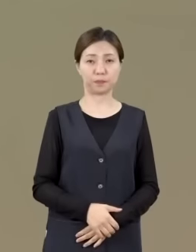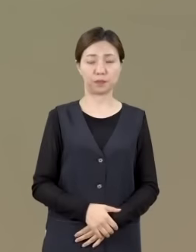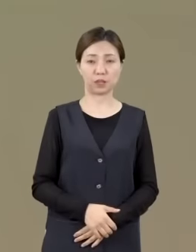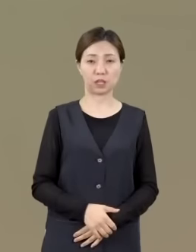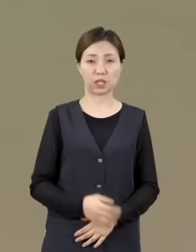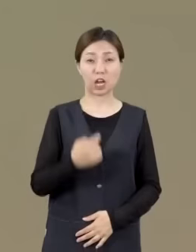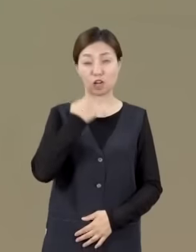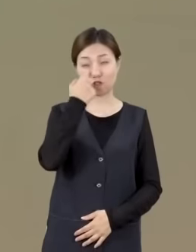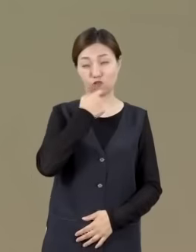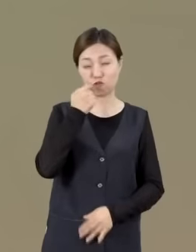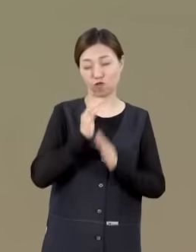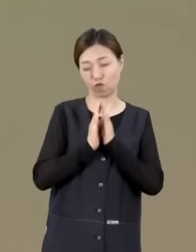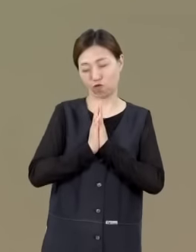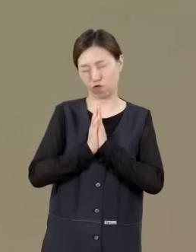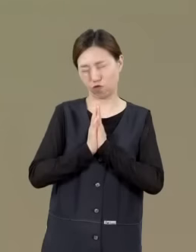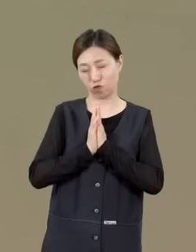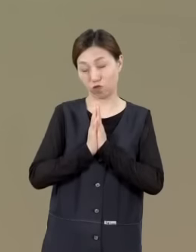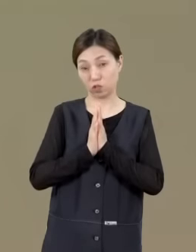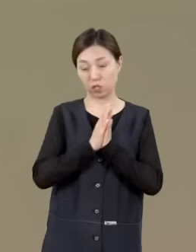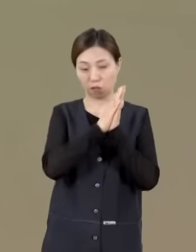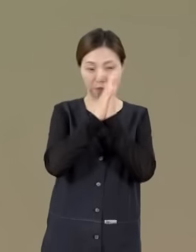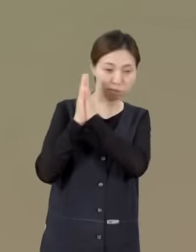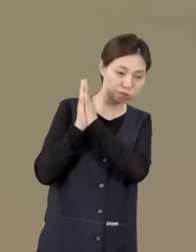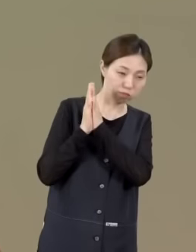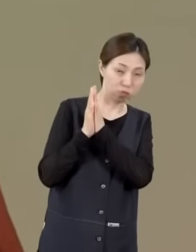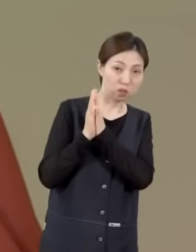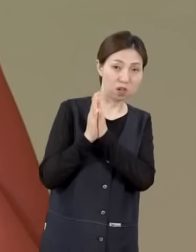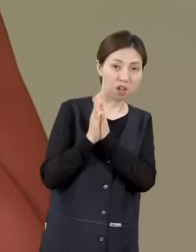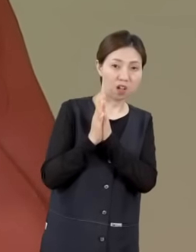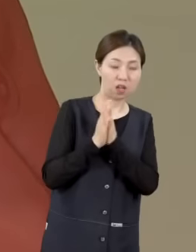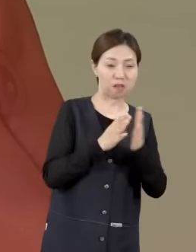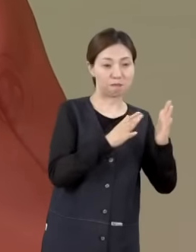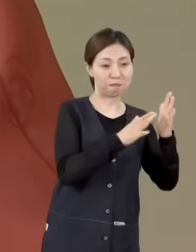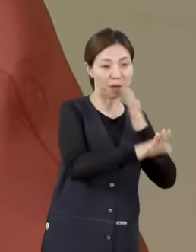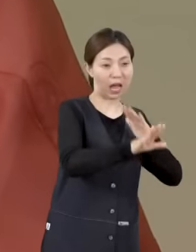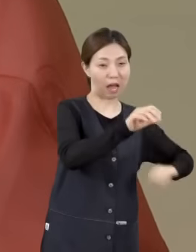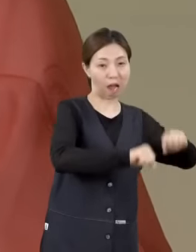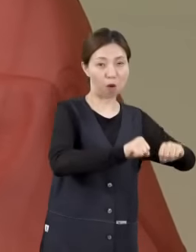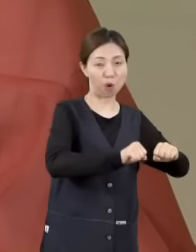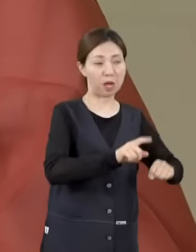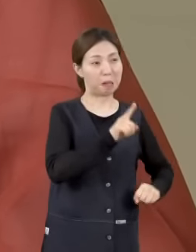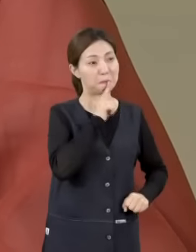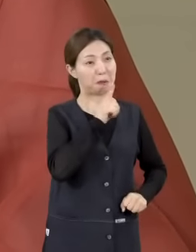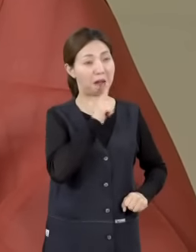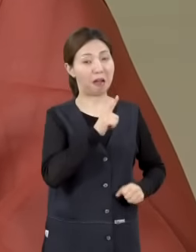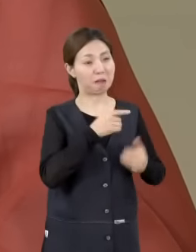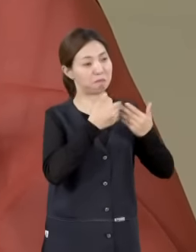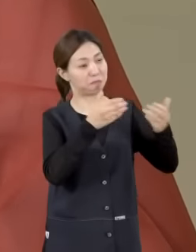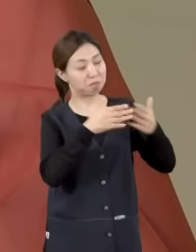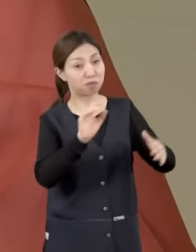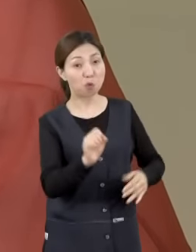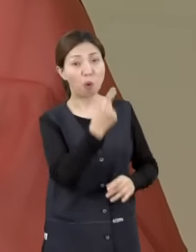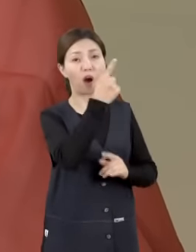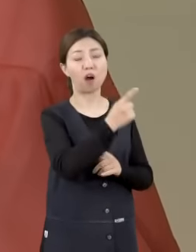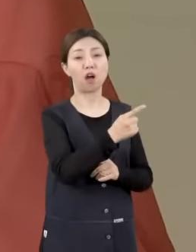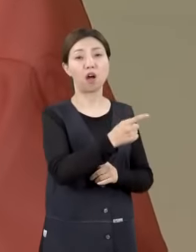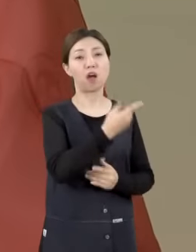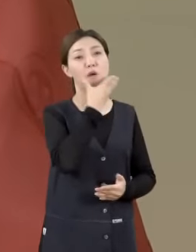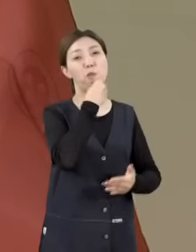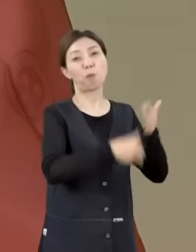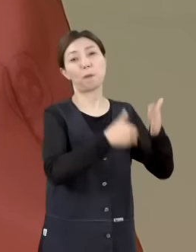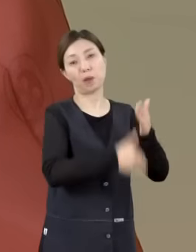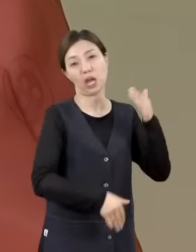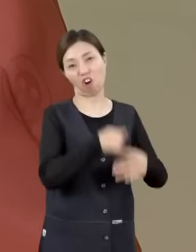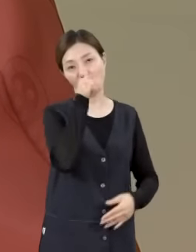번째 입으로는 기도한다고 해놓고 실제로 뒤에서는 복을 까먹는 경우가 많다